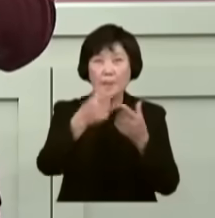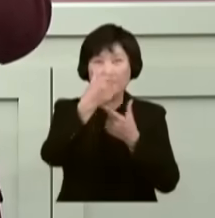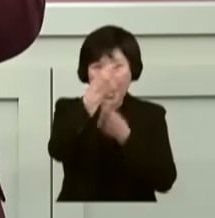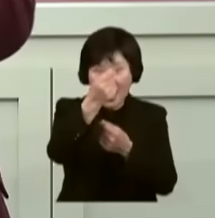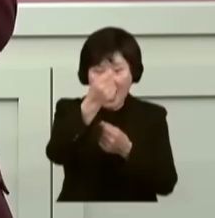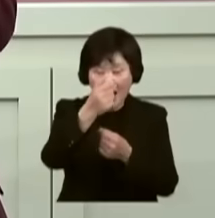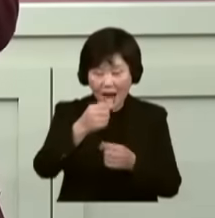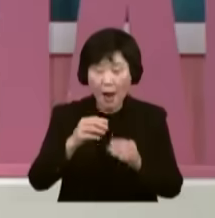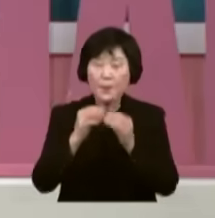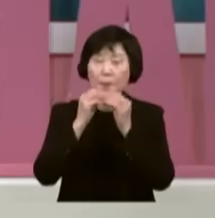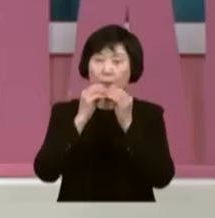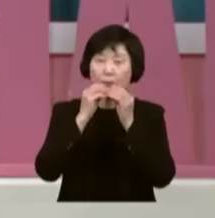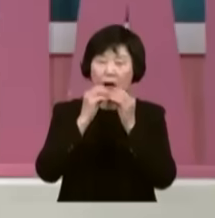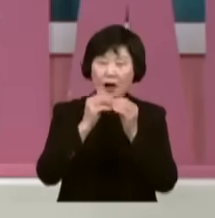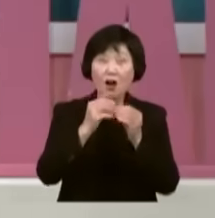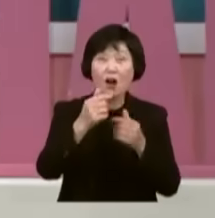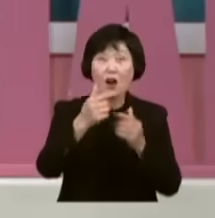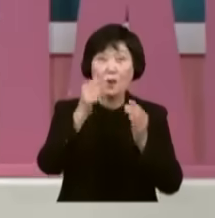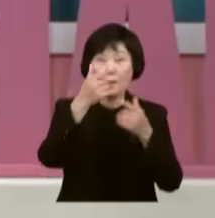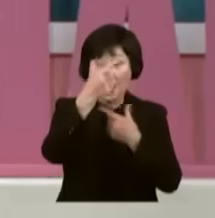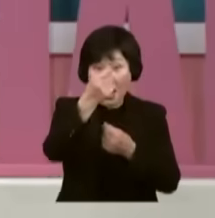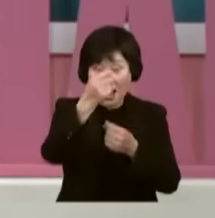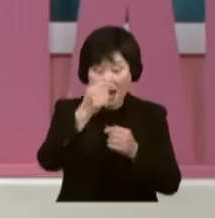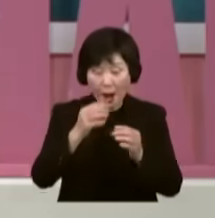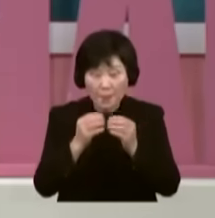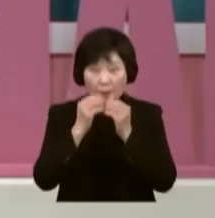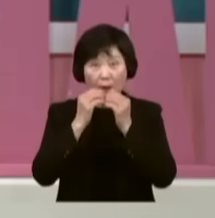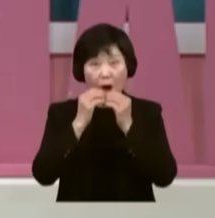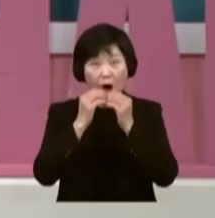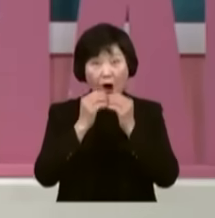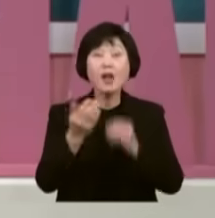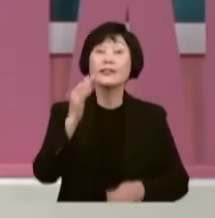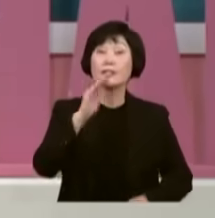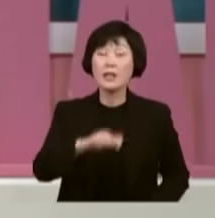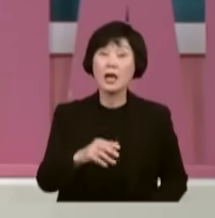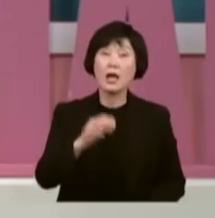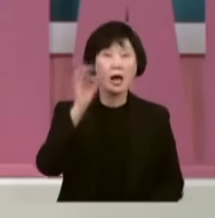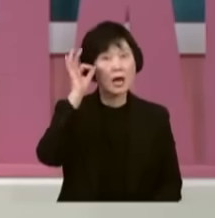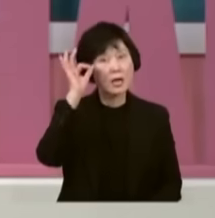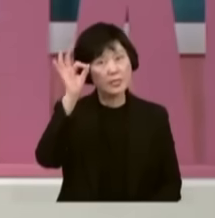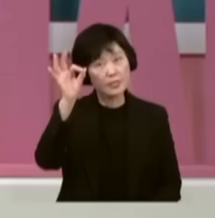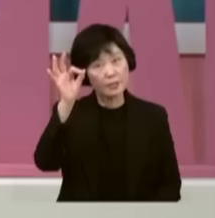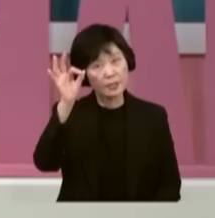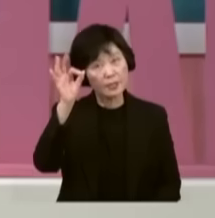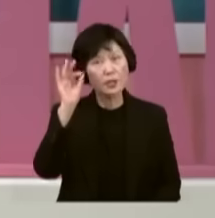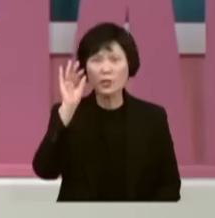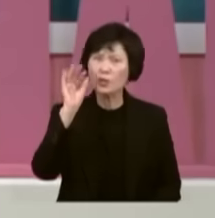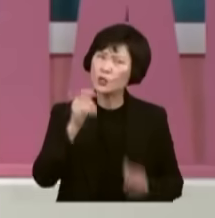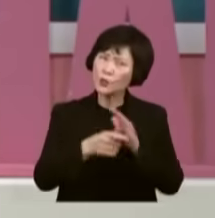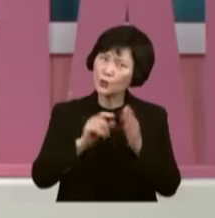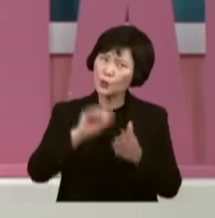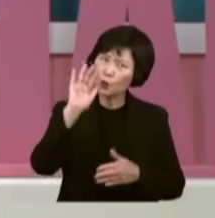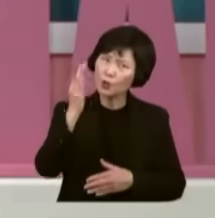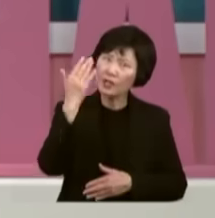먹고 또 땡 치면 먹고 정말 시간 맞춰서 먹었어. 예, 그랬더니 열을 먹었더니 어느 날 집에 문 들어가려고 현관문을 딱